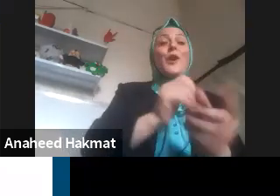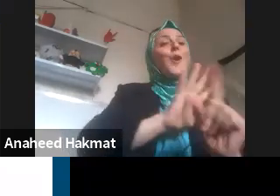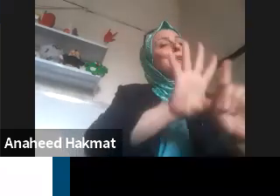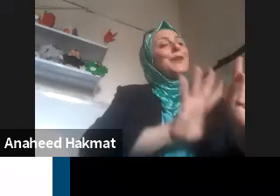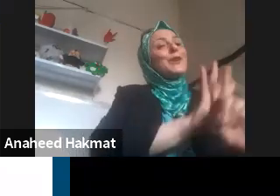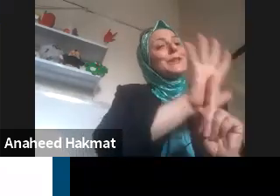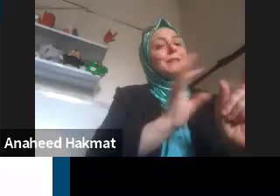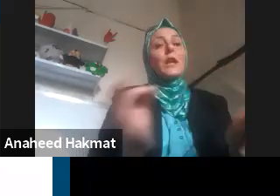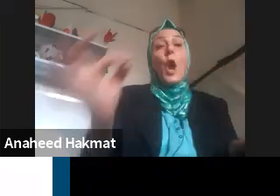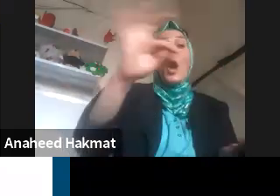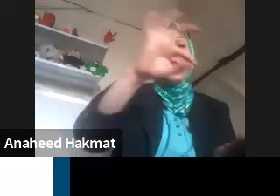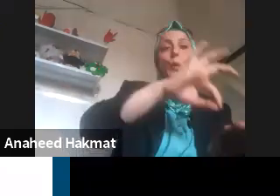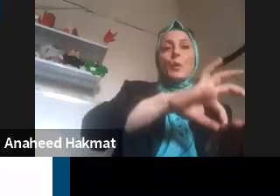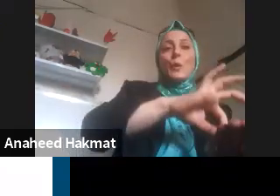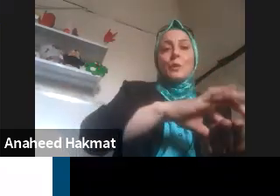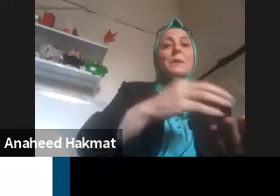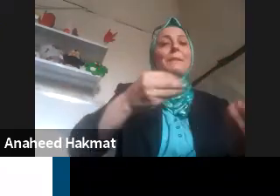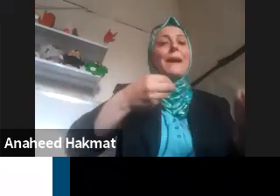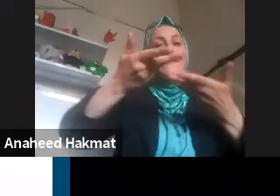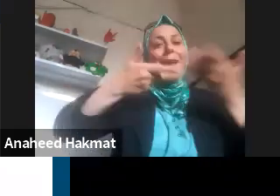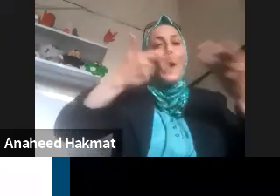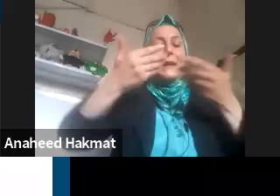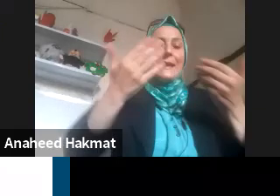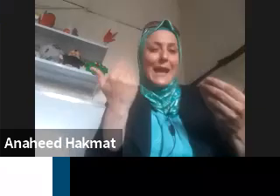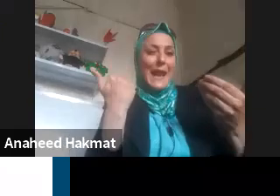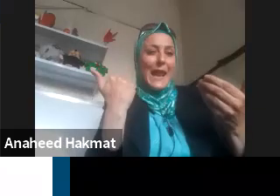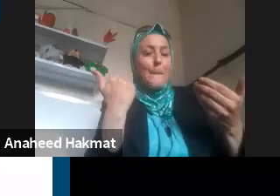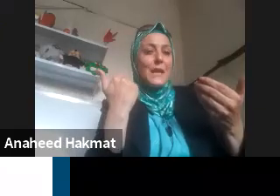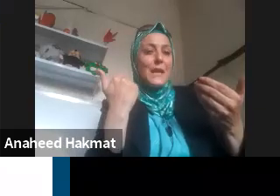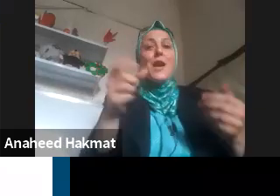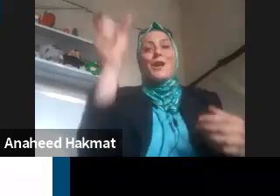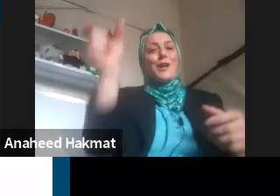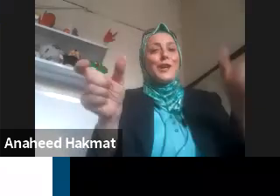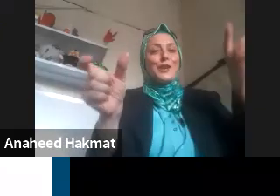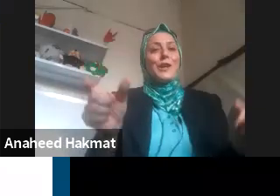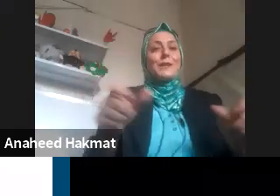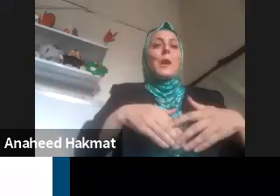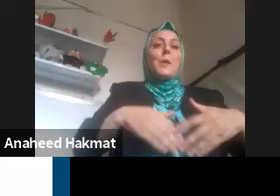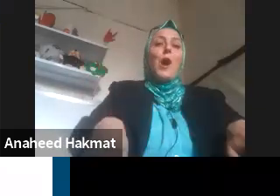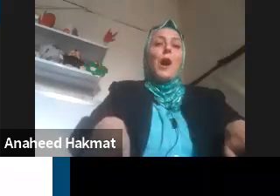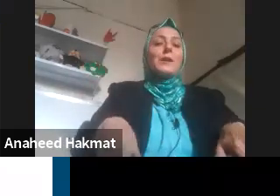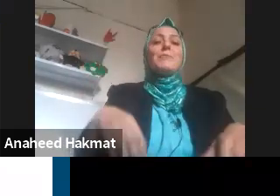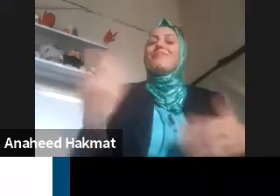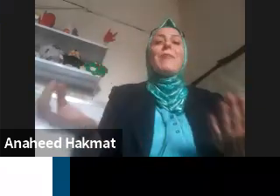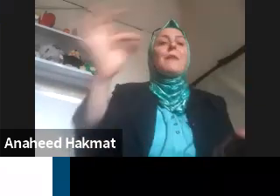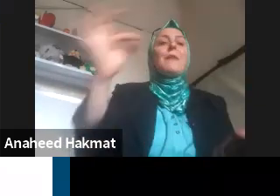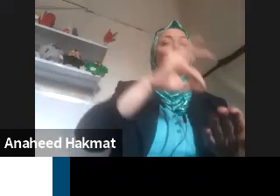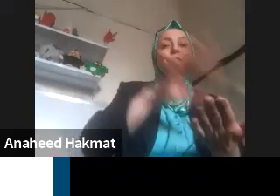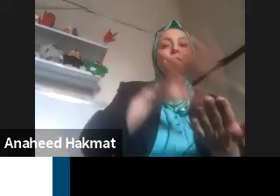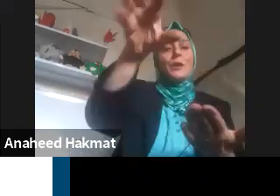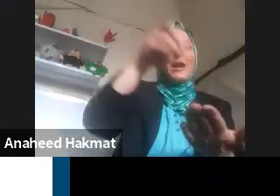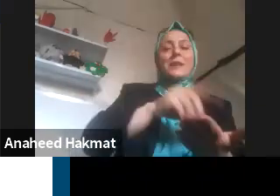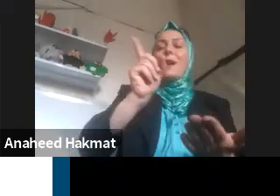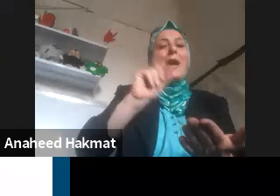كمان كانت عم تحكي عبير قبله، الأشخاص ذوي الإعاقة ما عم بيوصلوا للخدمات، ما عم بيوصلوا للسيرفيسز يلي الجمعيات